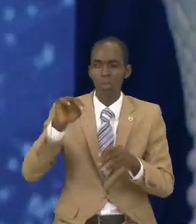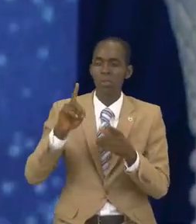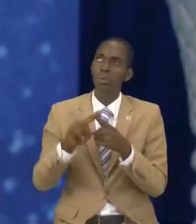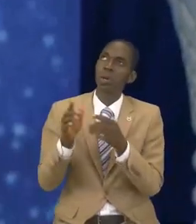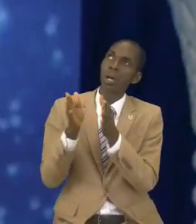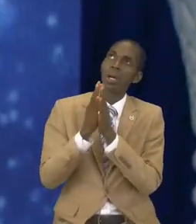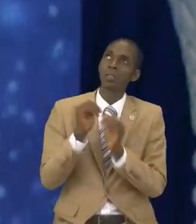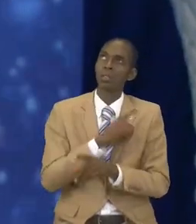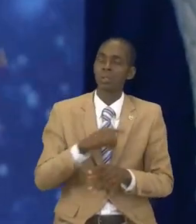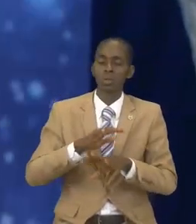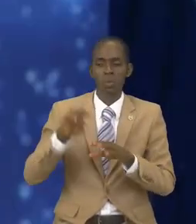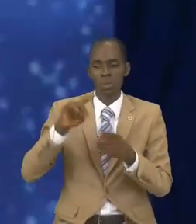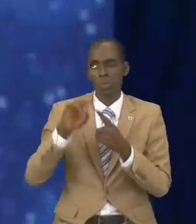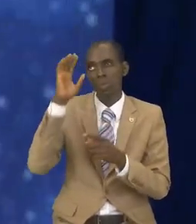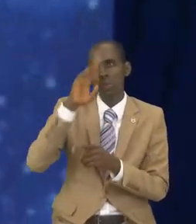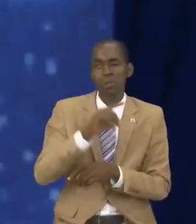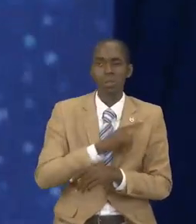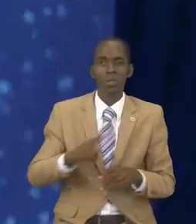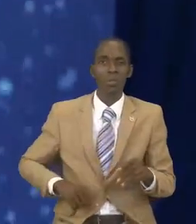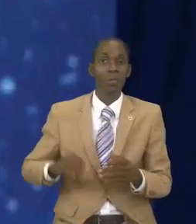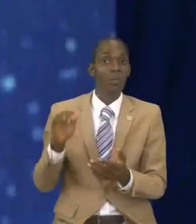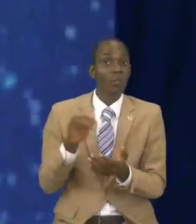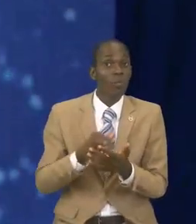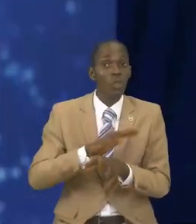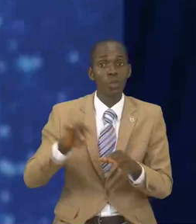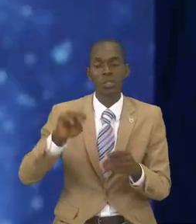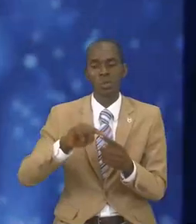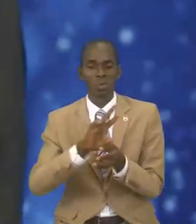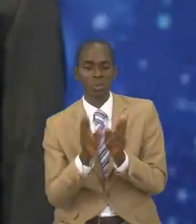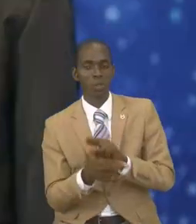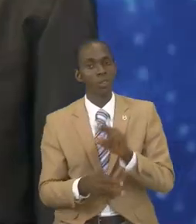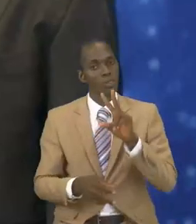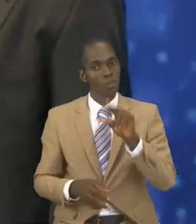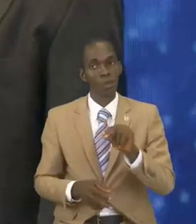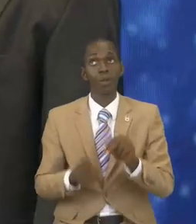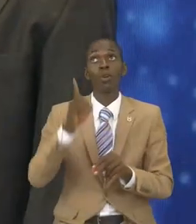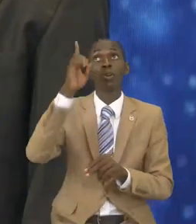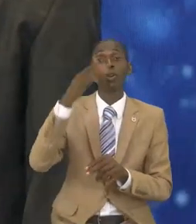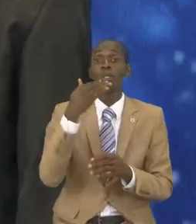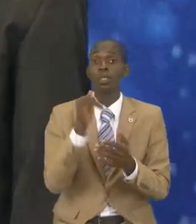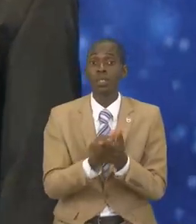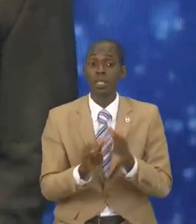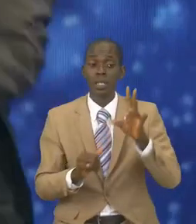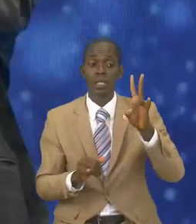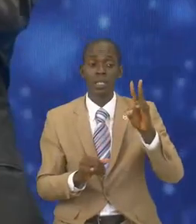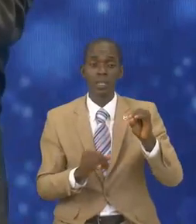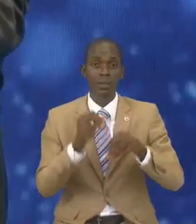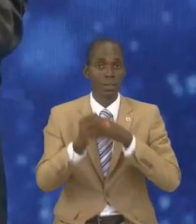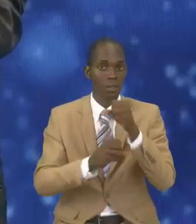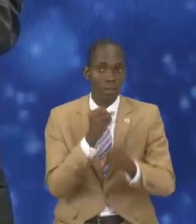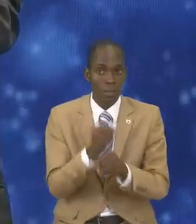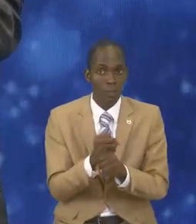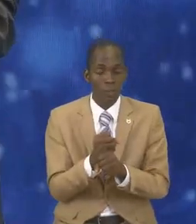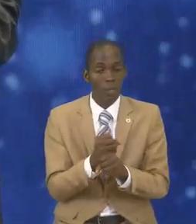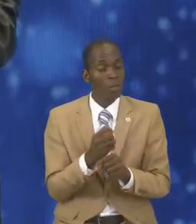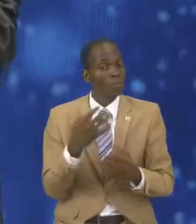besoin de prier. Nous n'avons pas besoin de chercher la face du Seigneur. Tout va bien. Non, Dieu l'a dit. 70 ans vont s'écouler. Et